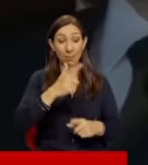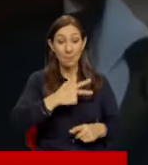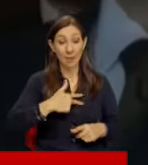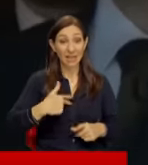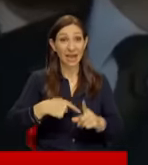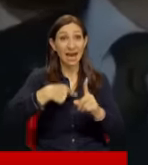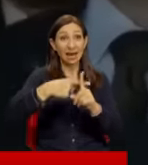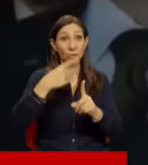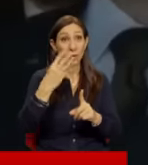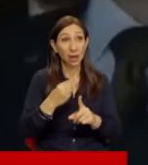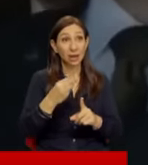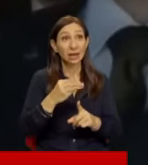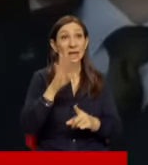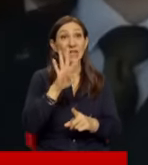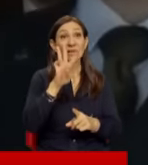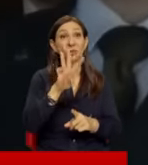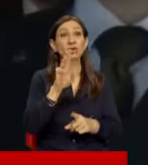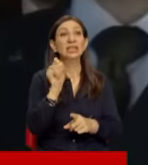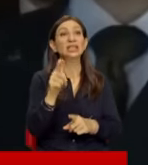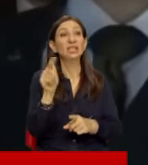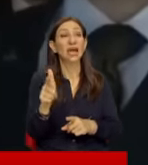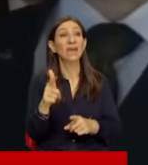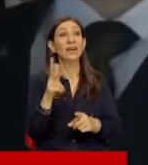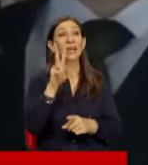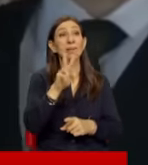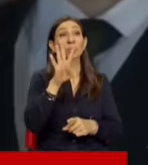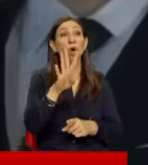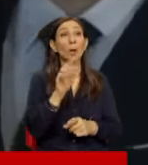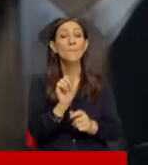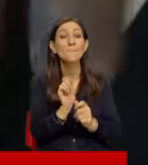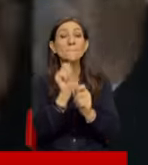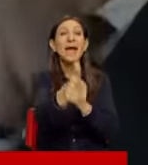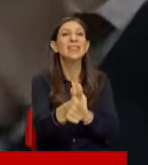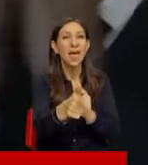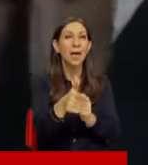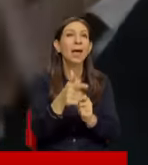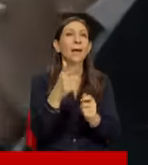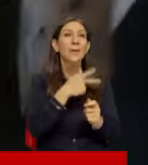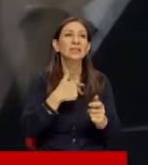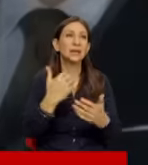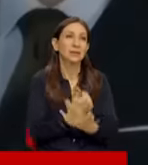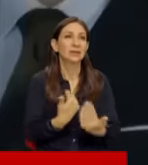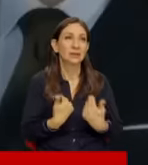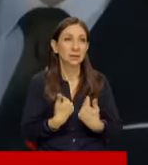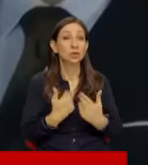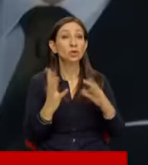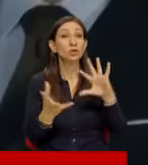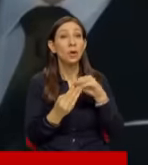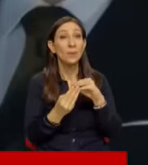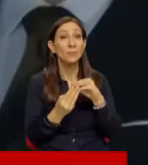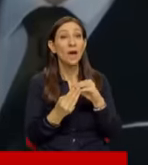belediyesine ilaveten 43 ilçe ve 24 belde belediyesini de kazanmış bulunuyor.